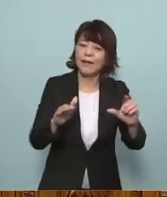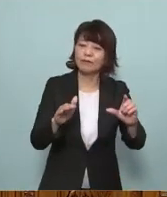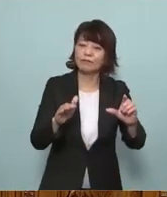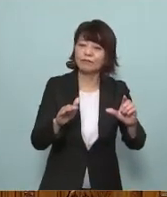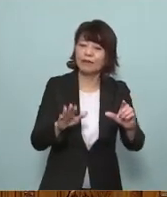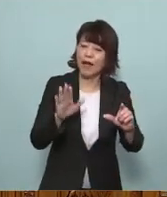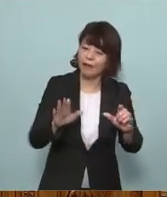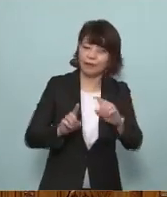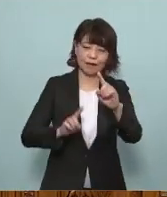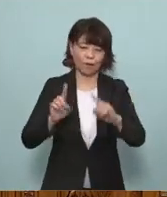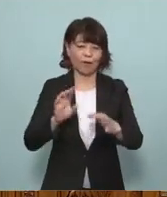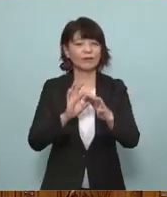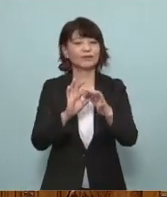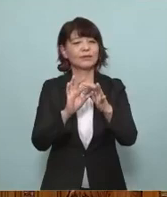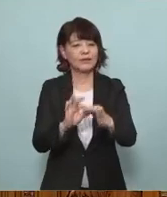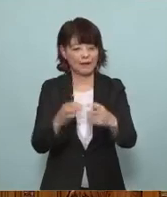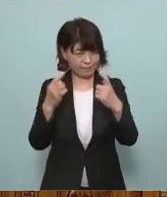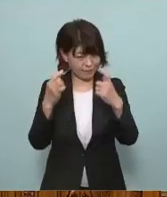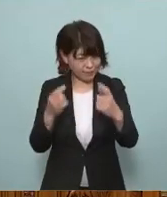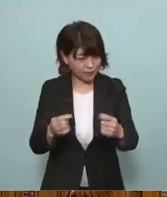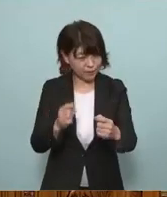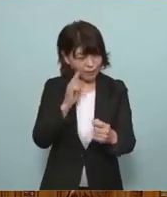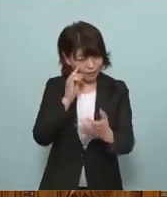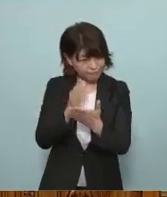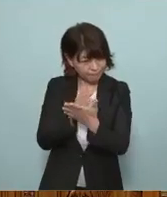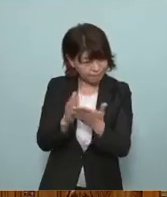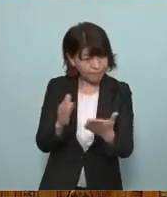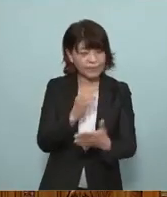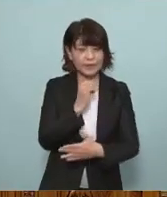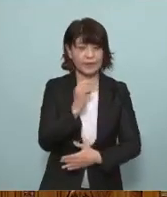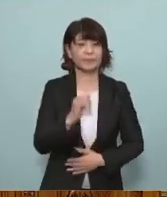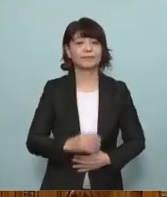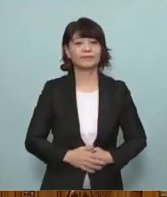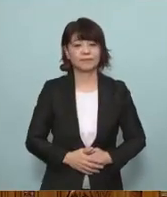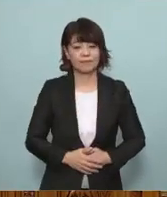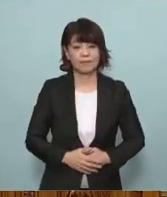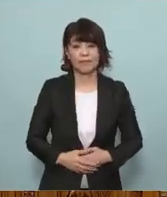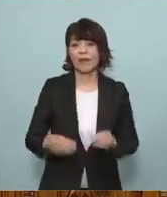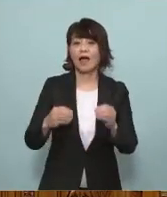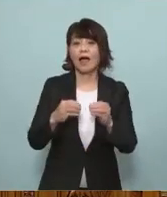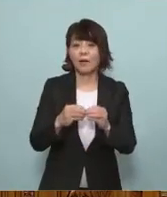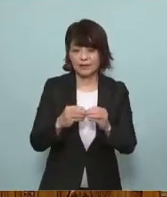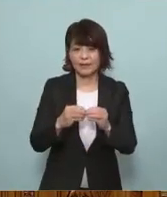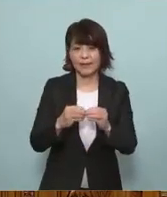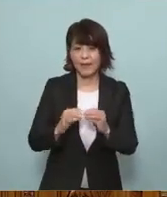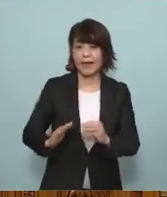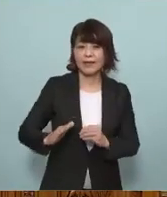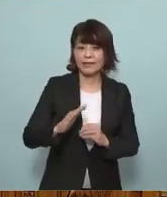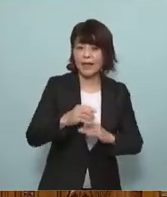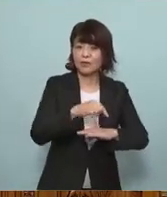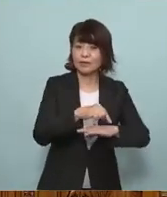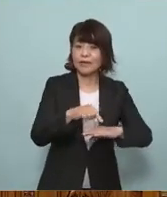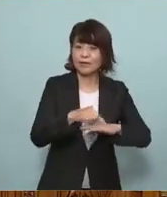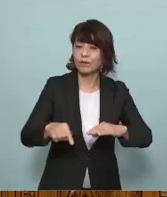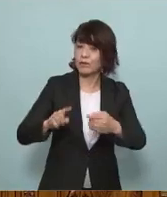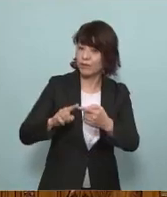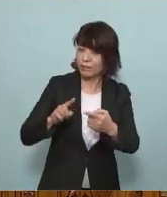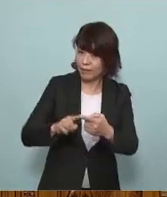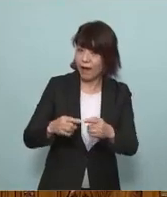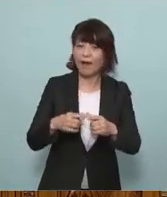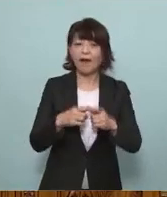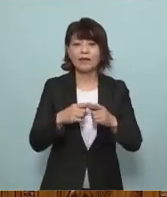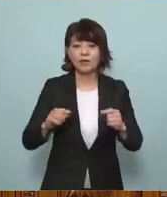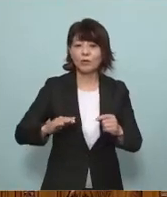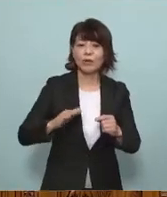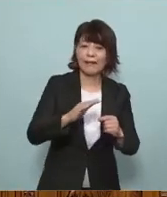ているかどうかについて、しっかりと見極めてまいります。合わせて、成長戦略に沿った我が国の発